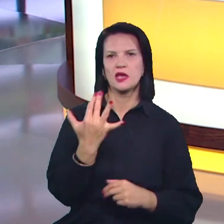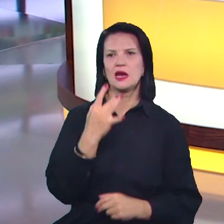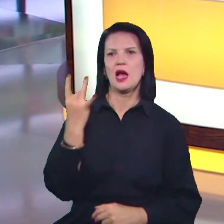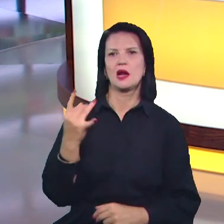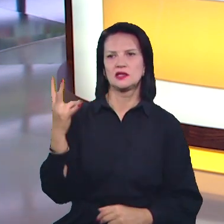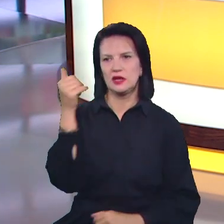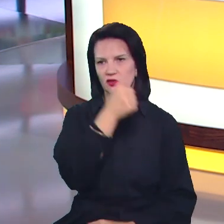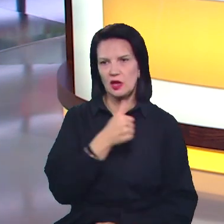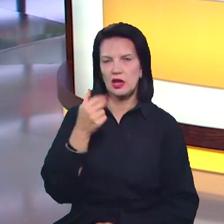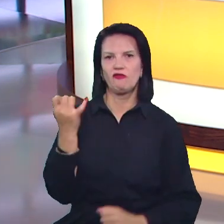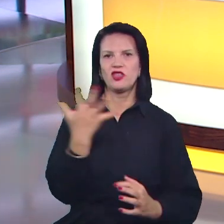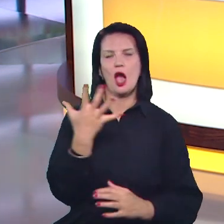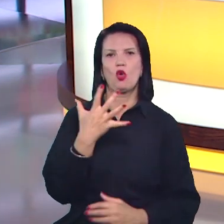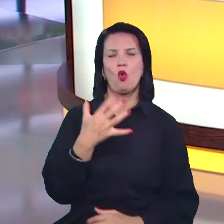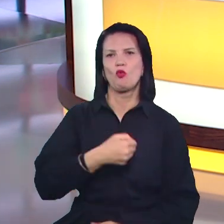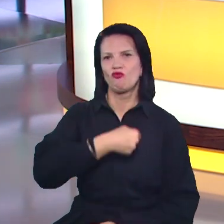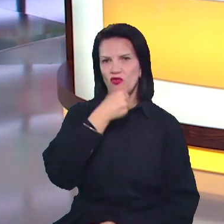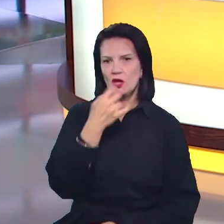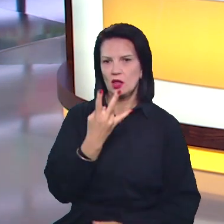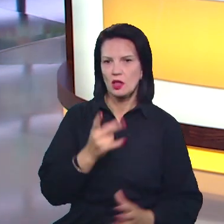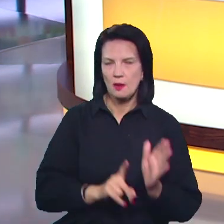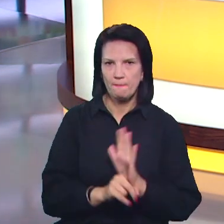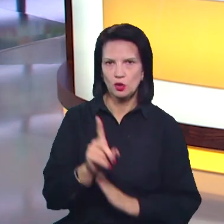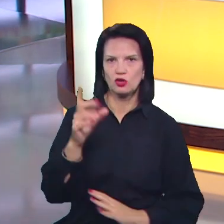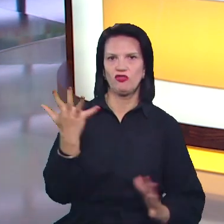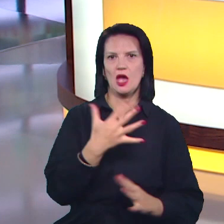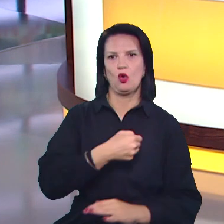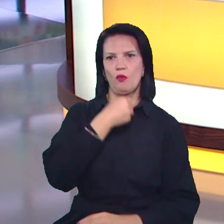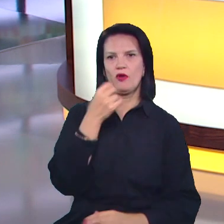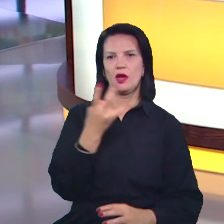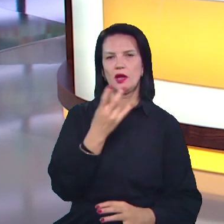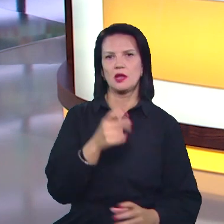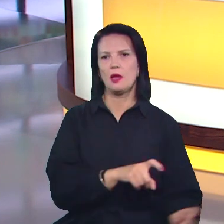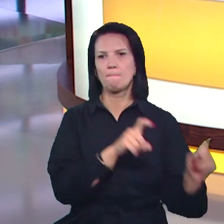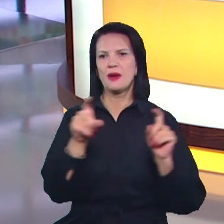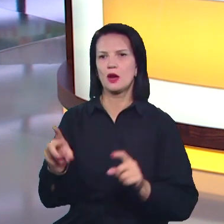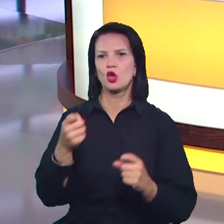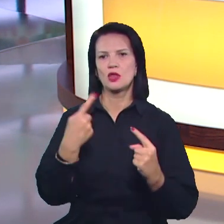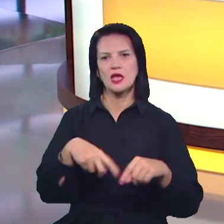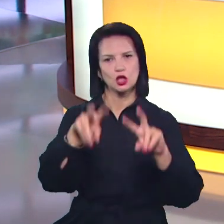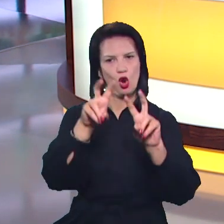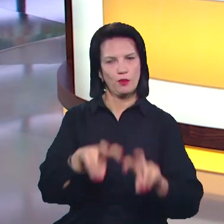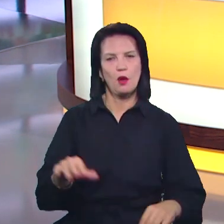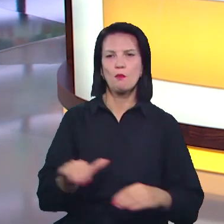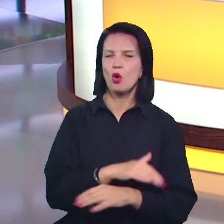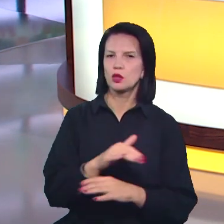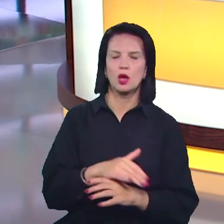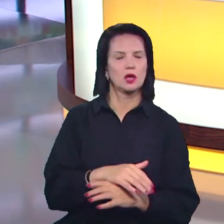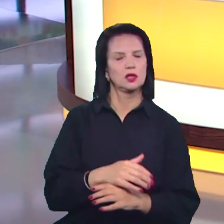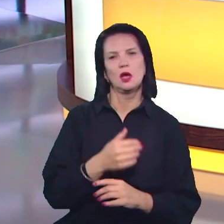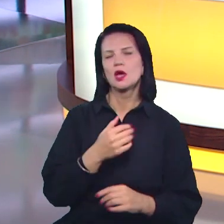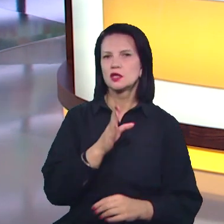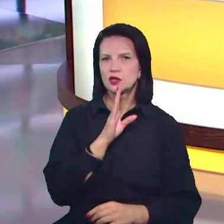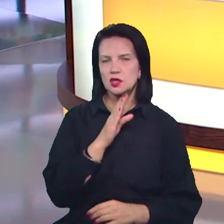якому віці треба починати, в якому віці треба переходити вже на інші обстеження. Будь ласка, любі пані, давайте стежити